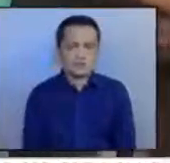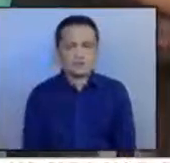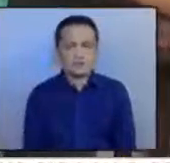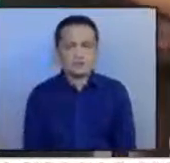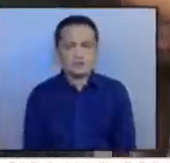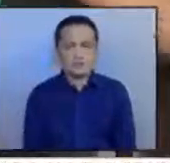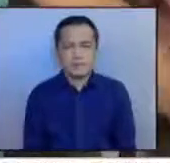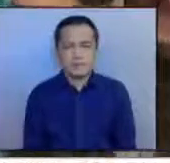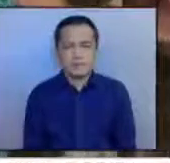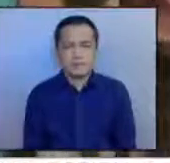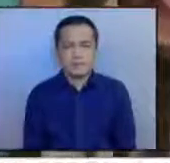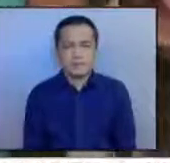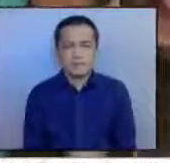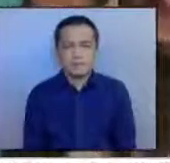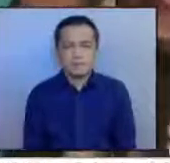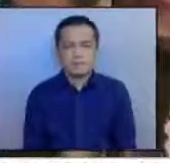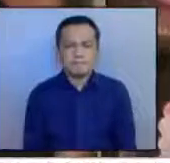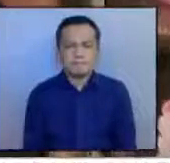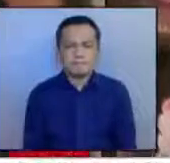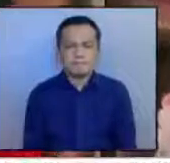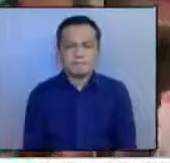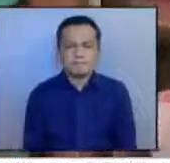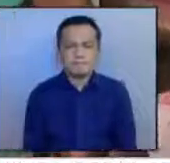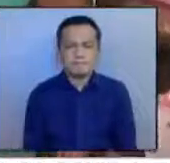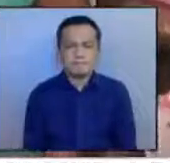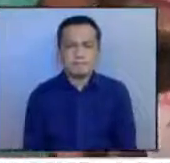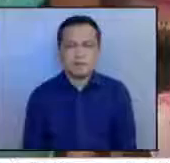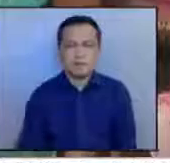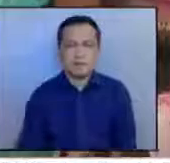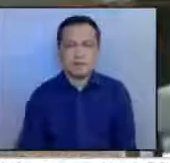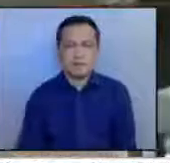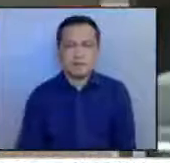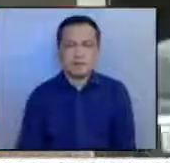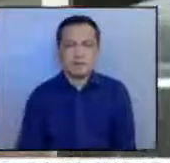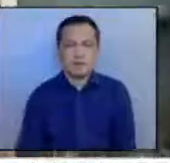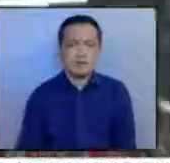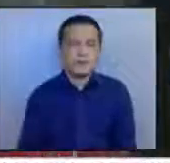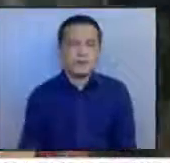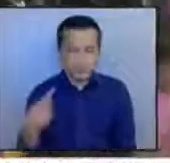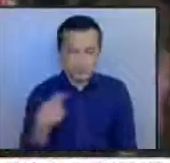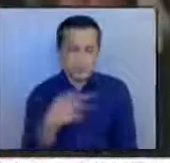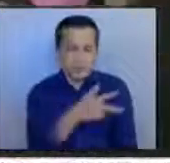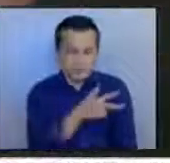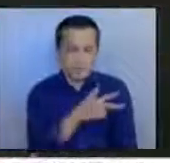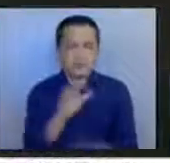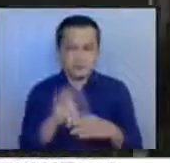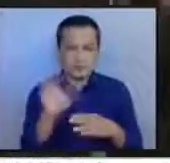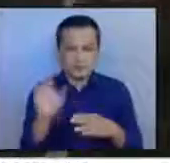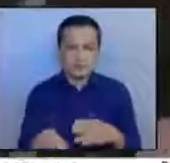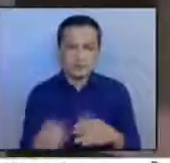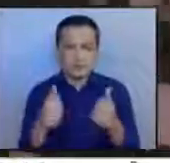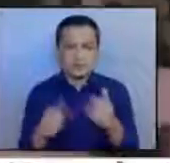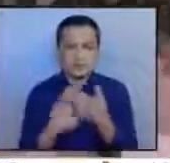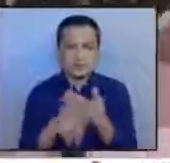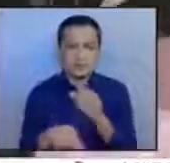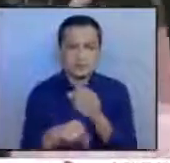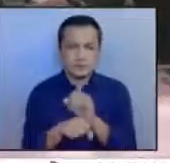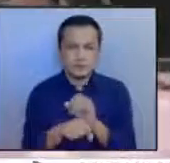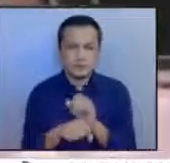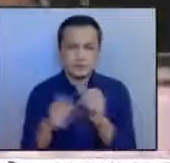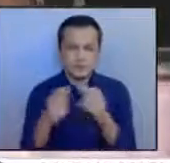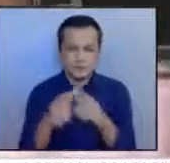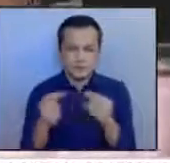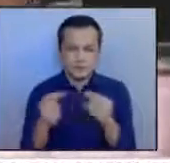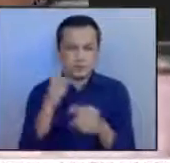Bakunado. At saka may mga na rin po kami, mga booster, complete na po. Back to work na ang mga empleyado ng Japanese restaurant